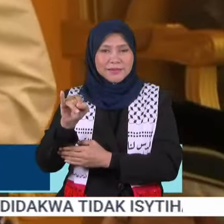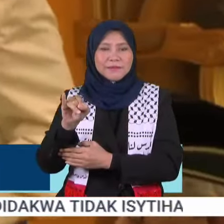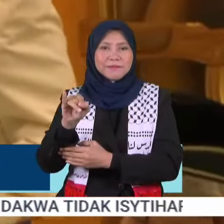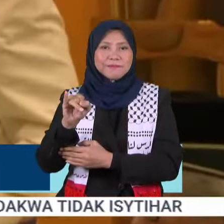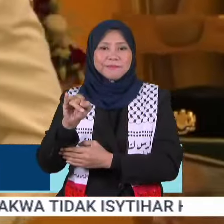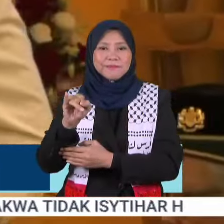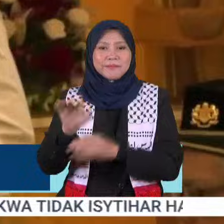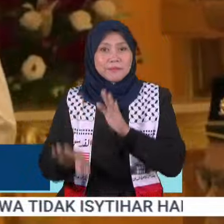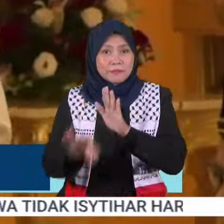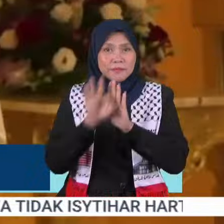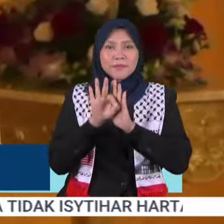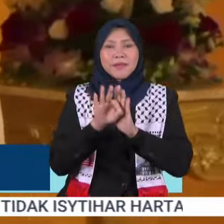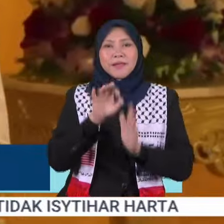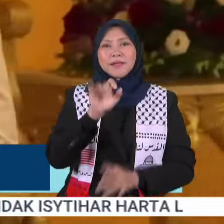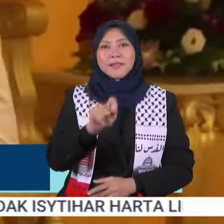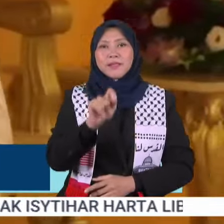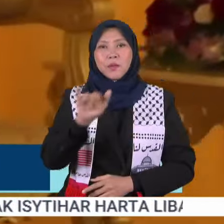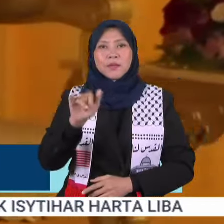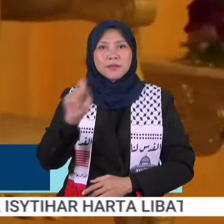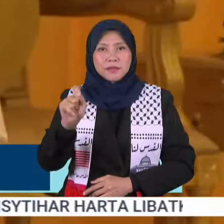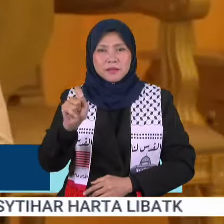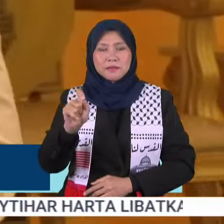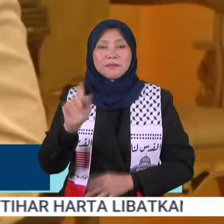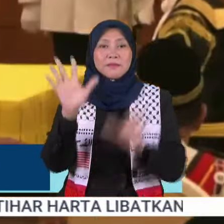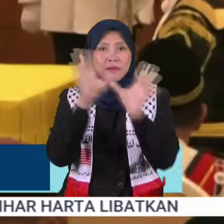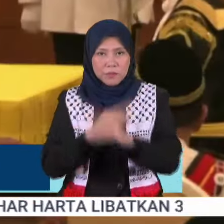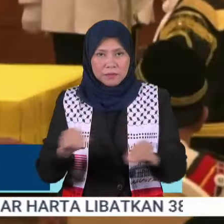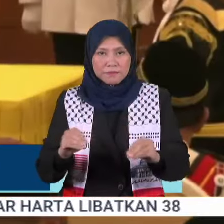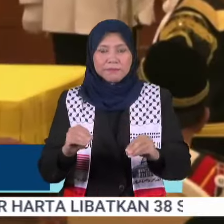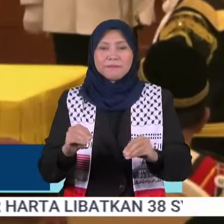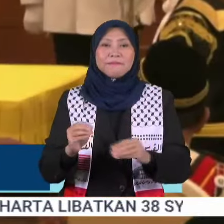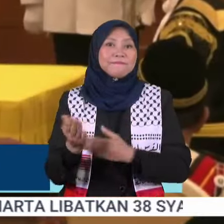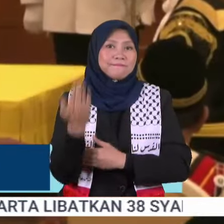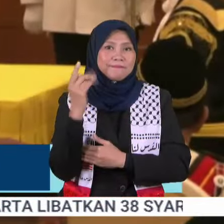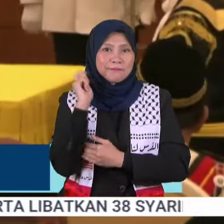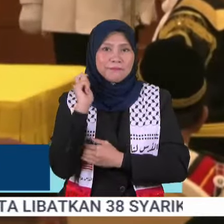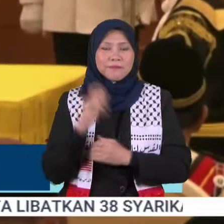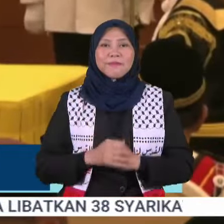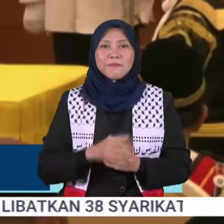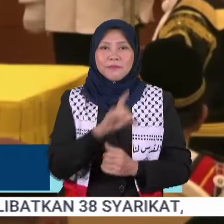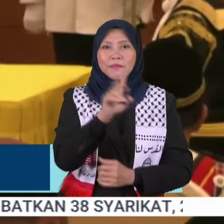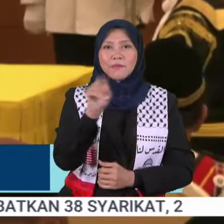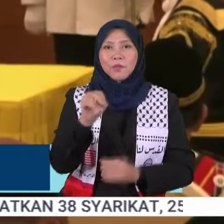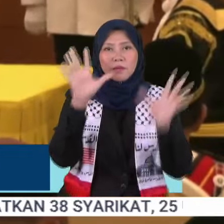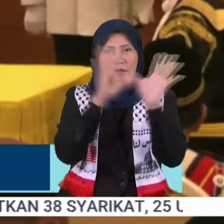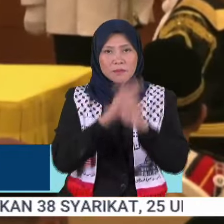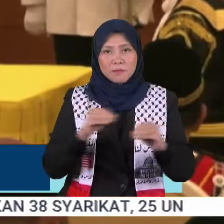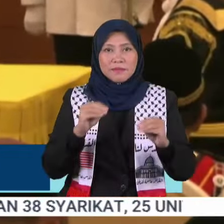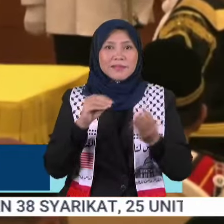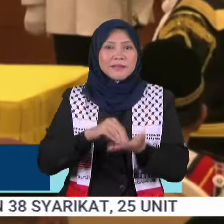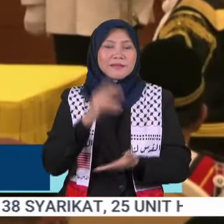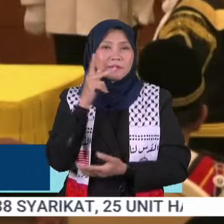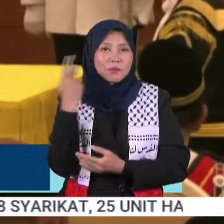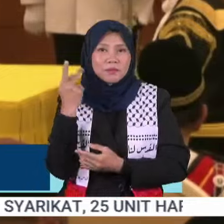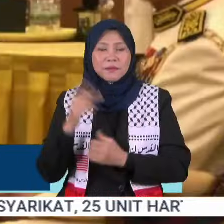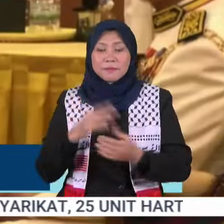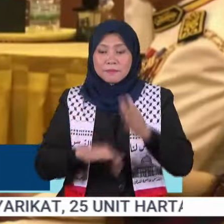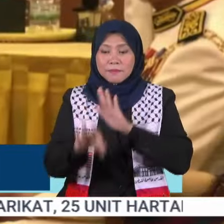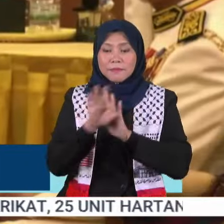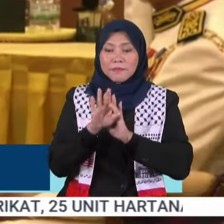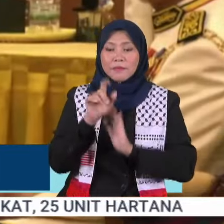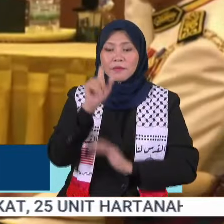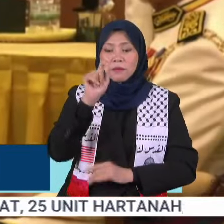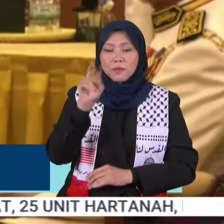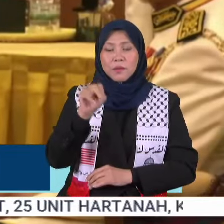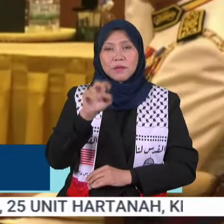TYT Sarawak ke-8 siang tadi. Majlis berlangsung di Dewan Lapau Dewan Undangan Negeri Sarawak di Kuching. Pelantikan Tun Dr. Wan